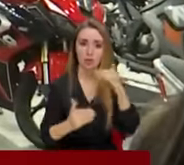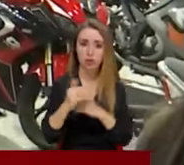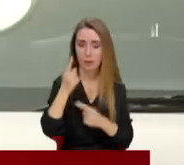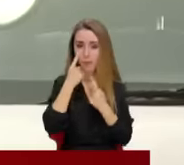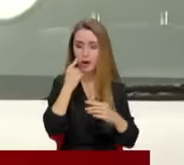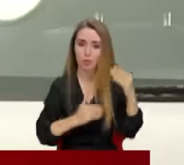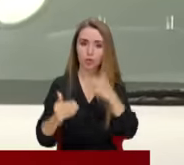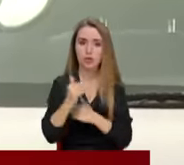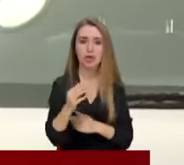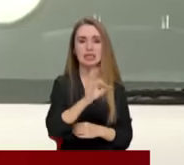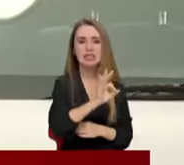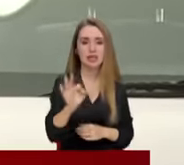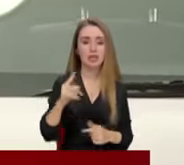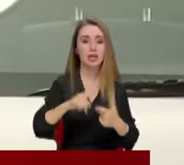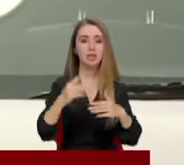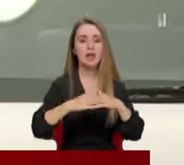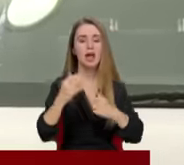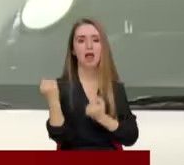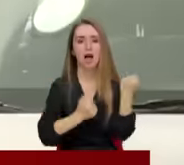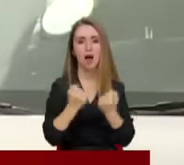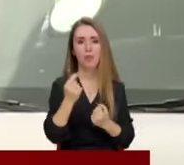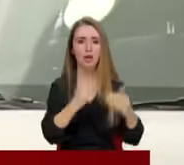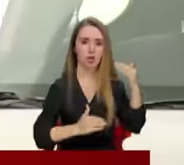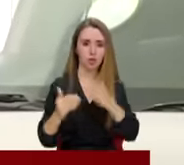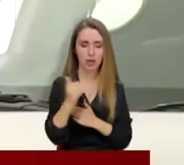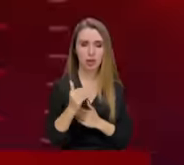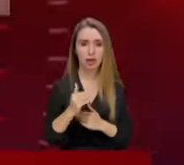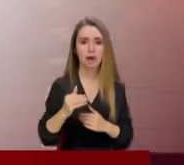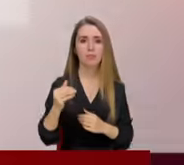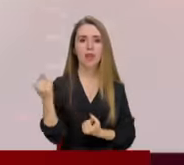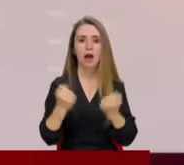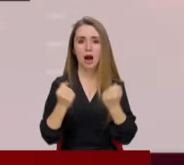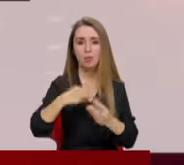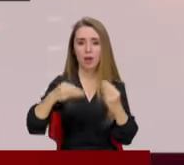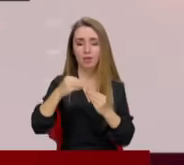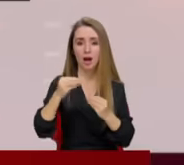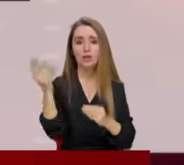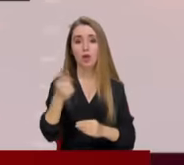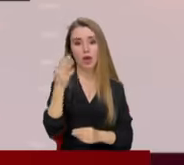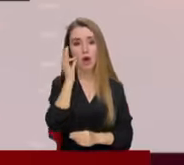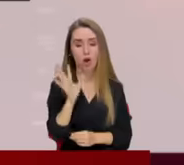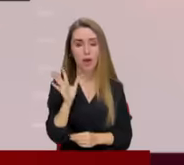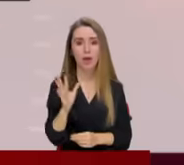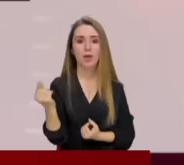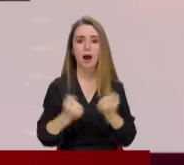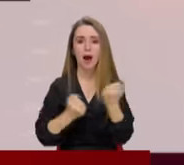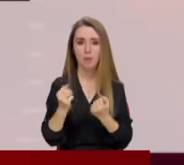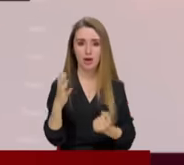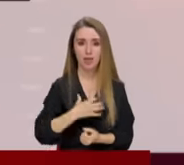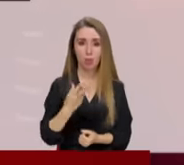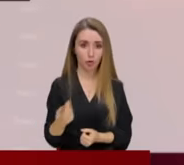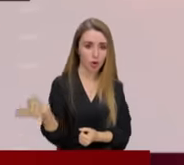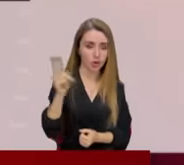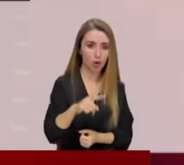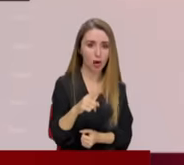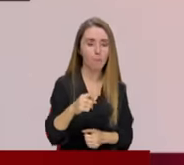bakım yüksek. Hem sıfır hem de ikinci el otomobil fiyatları yüksek. Taşıt kredisi, faiz oranları da öyle. Otomobile sahip olduktan